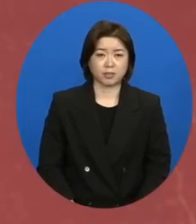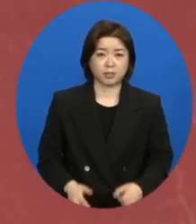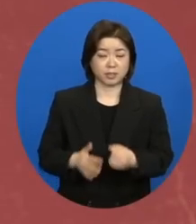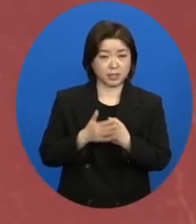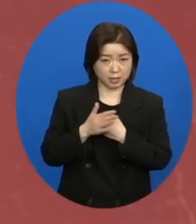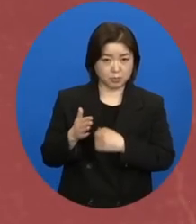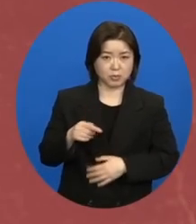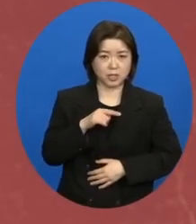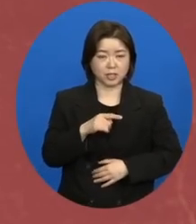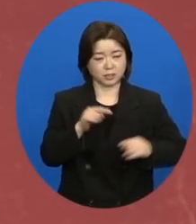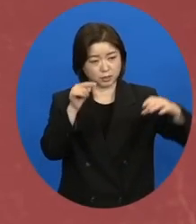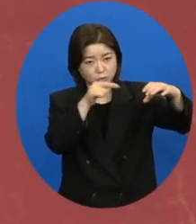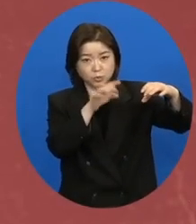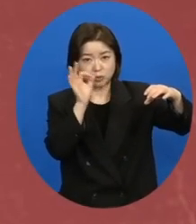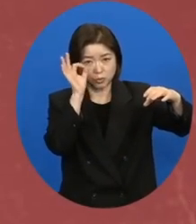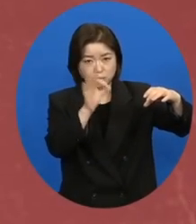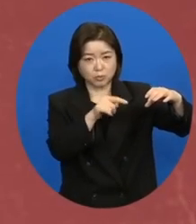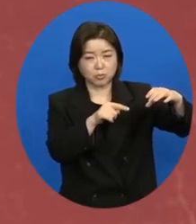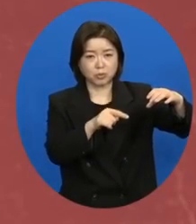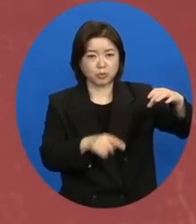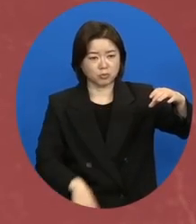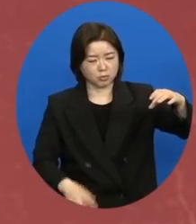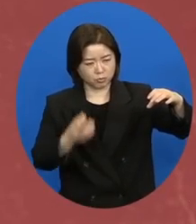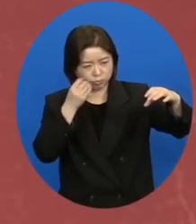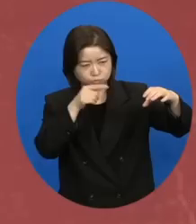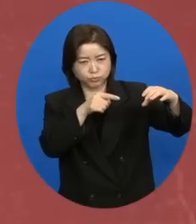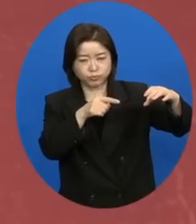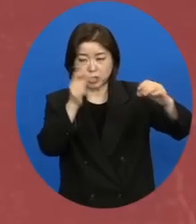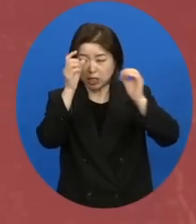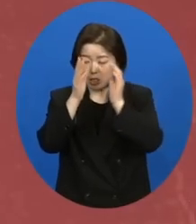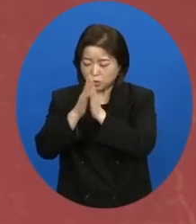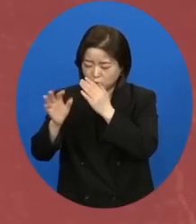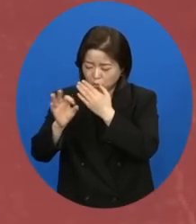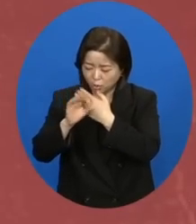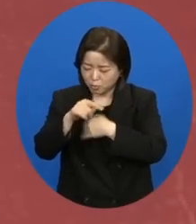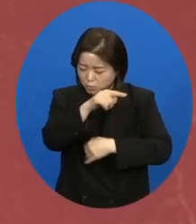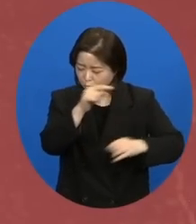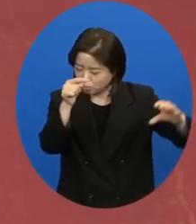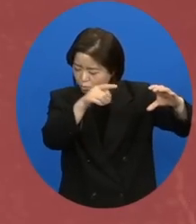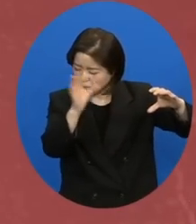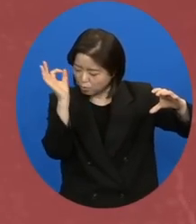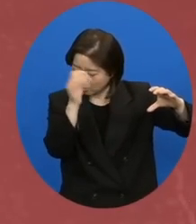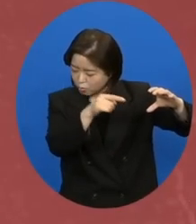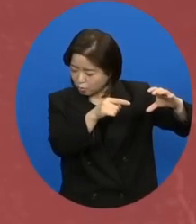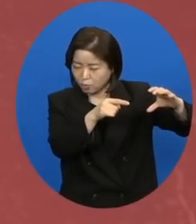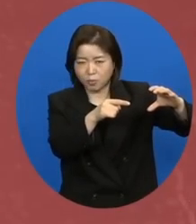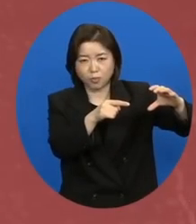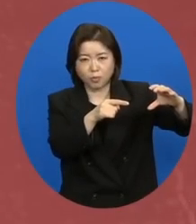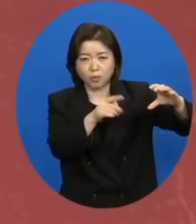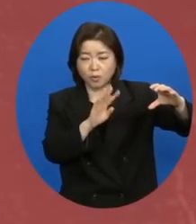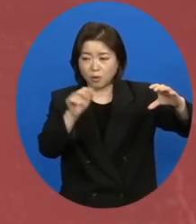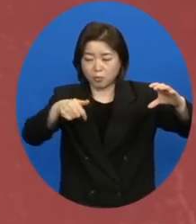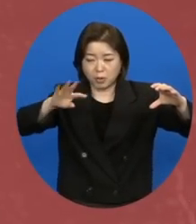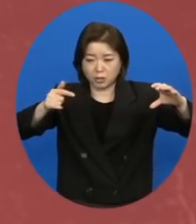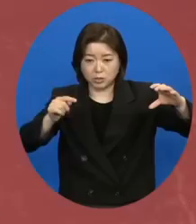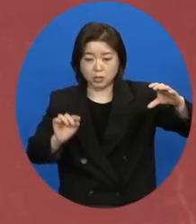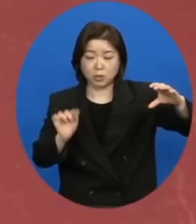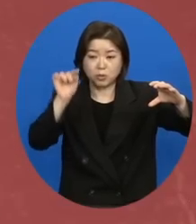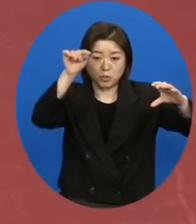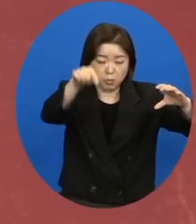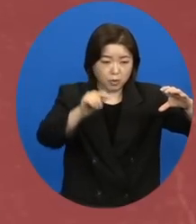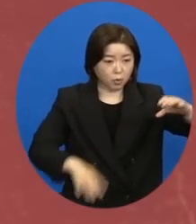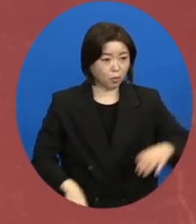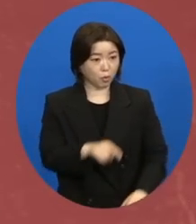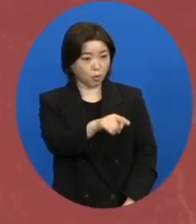그래가지고는 그 굴을 보는데 이상한 거예요. 기도만 하면. 근데 어느 날 박천에서도 넘어가다가 보는데 굴이